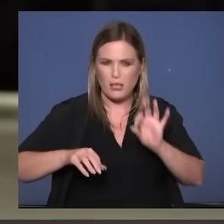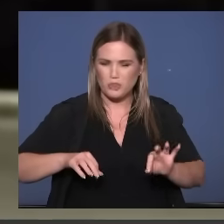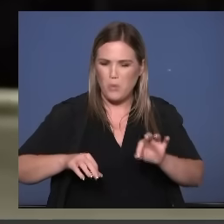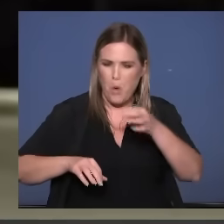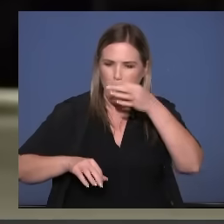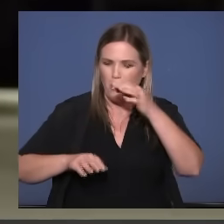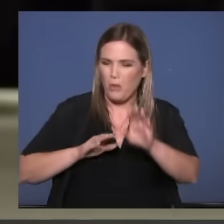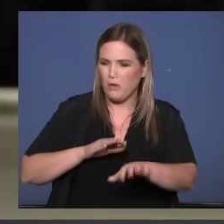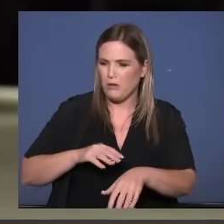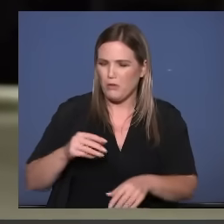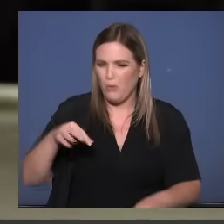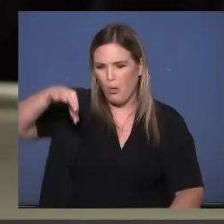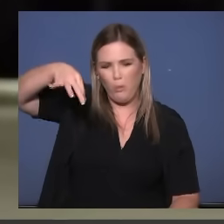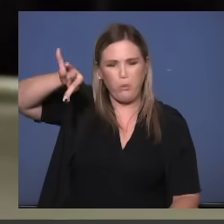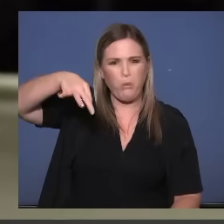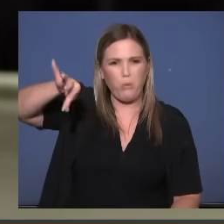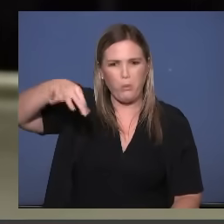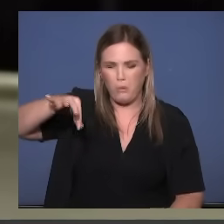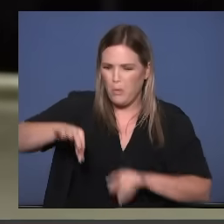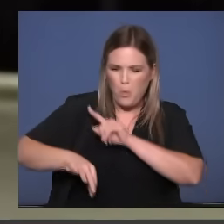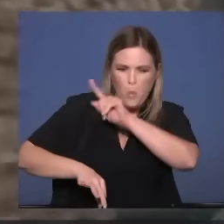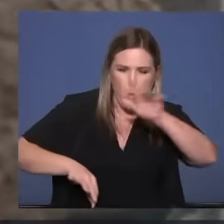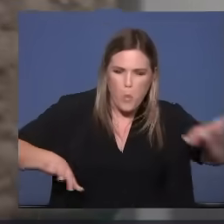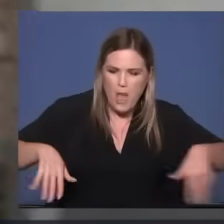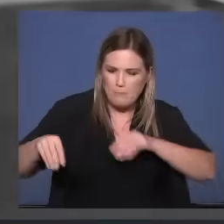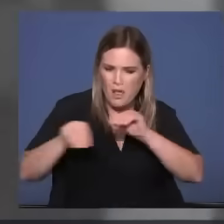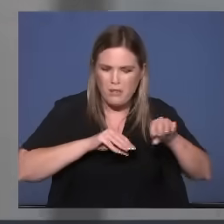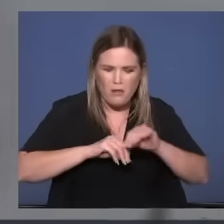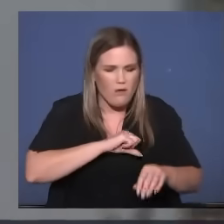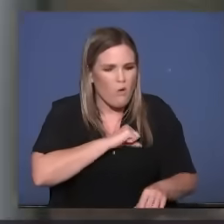עזובה כולם פה התפנו ממש כואב